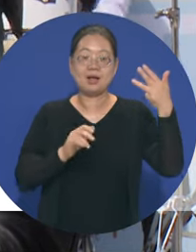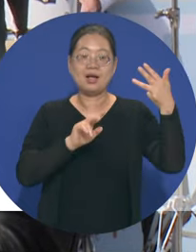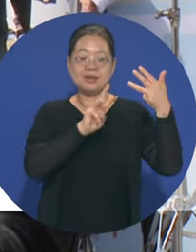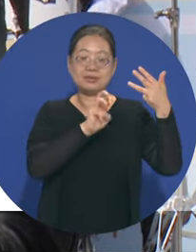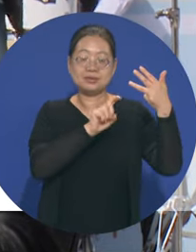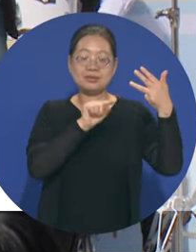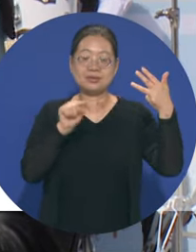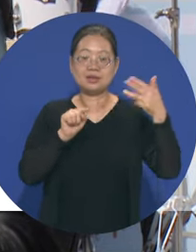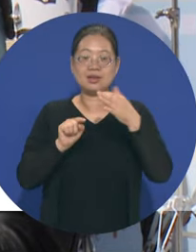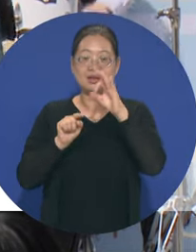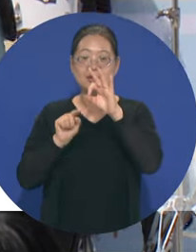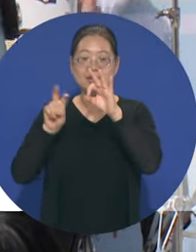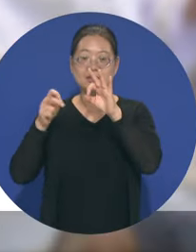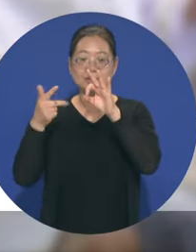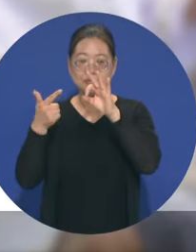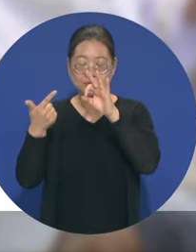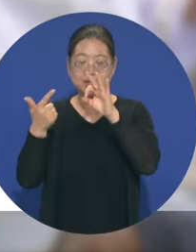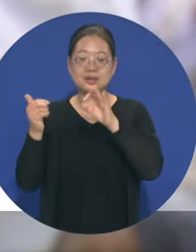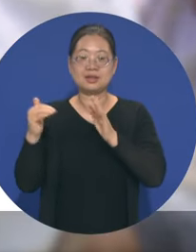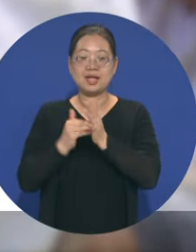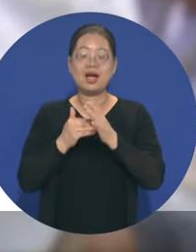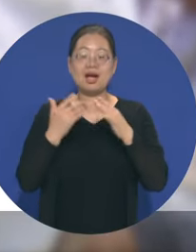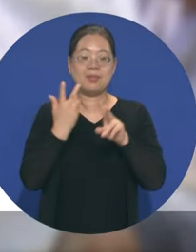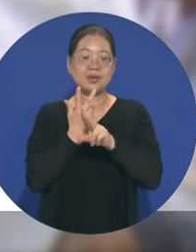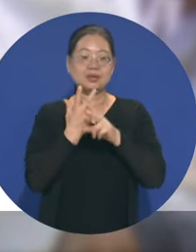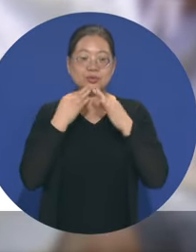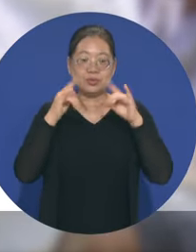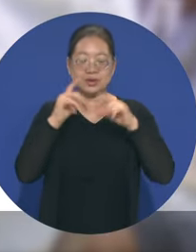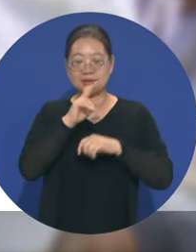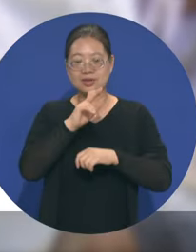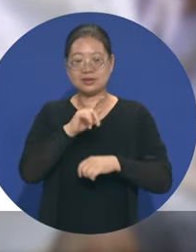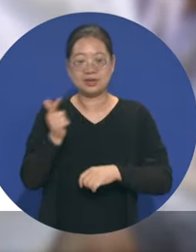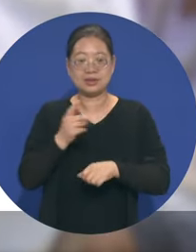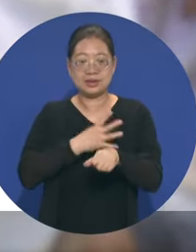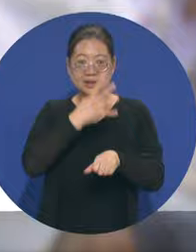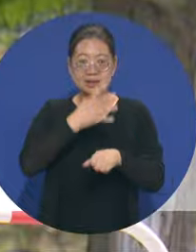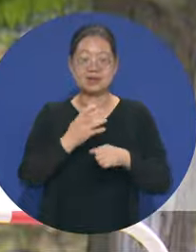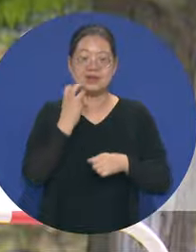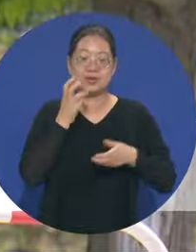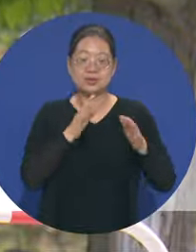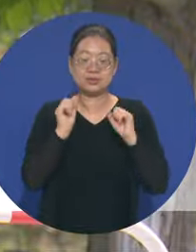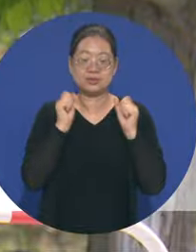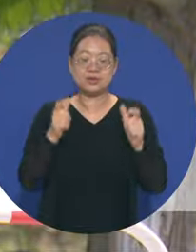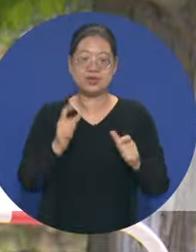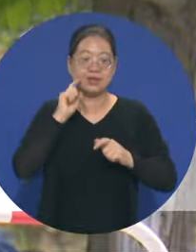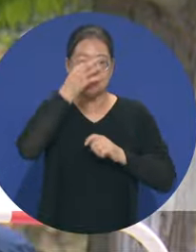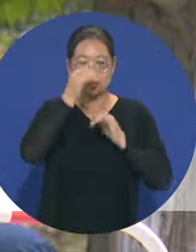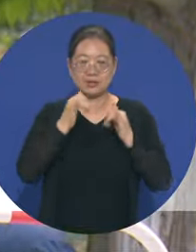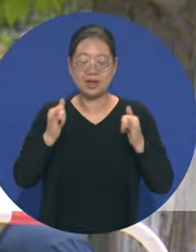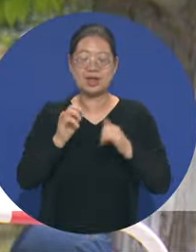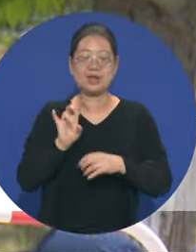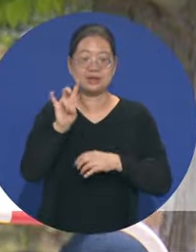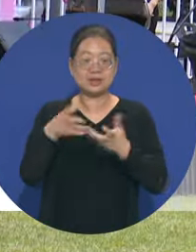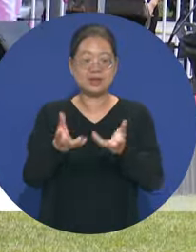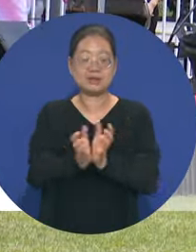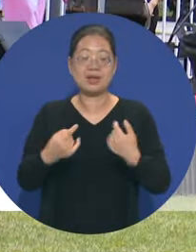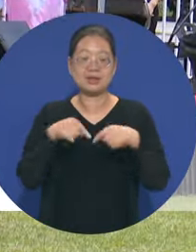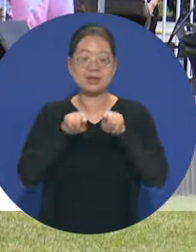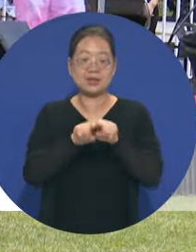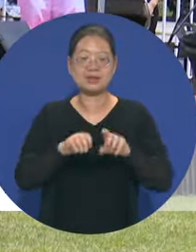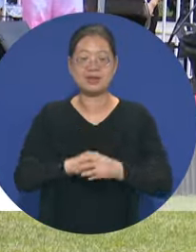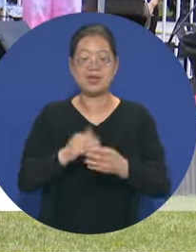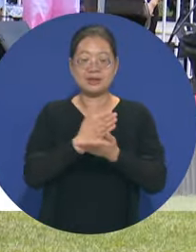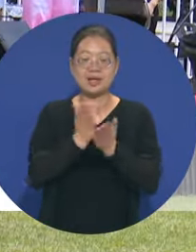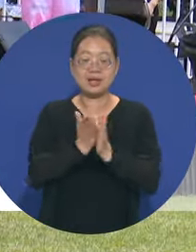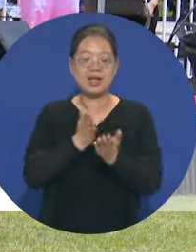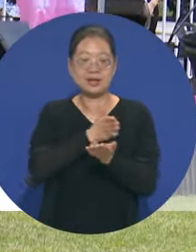31일부터 10월 26일까지 매주 토요일 저녁 4시에는 경기북부 지역 예술가와 24개 팀이 함께하는